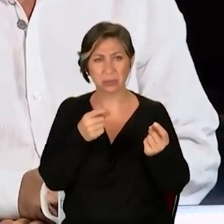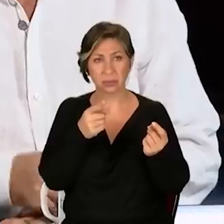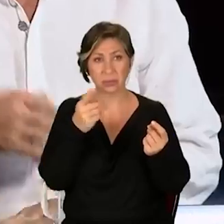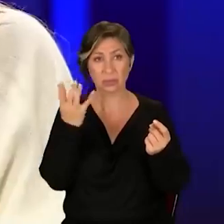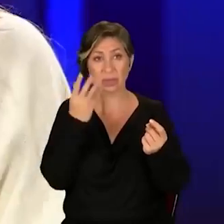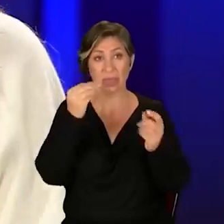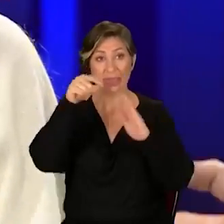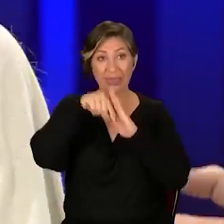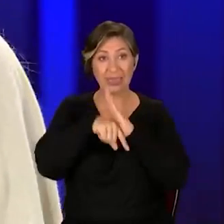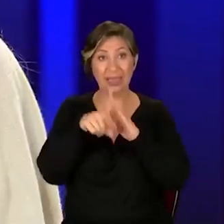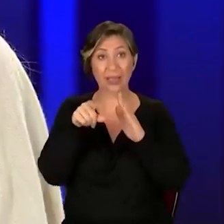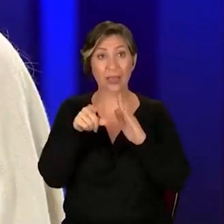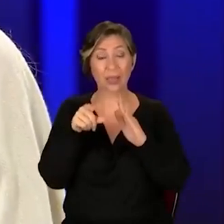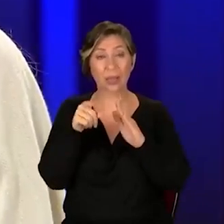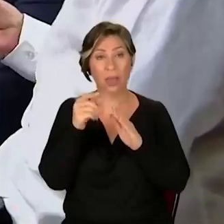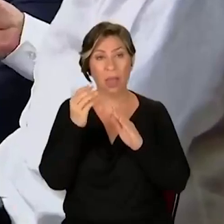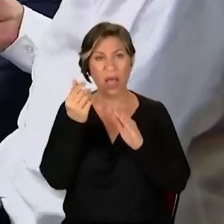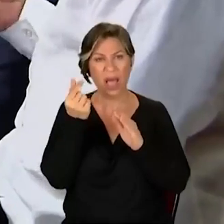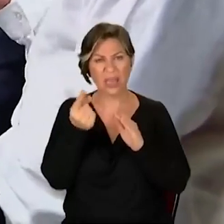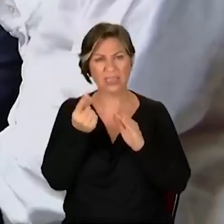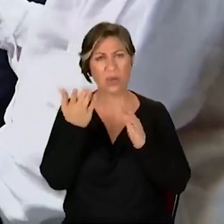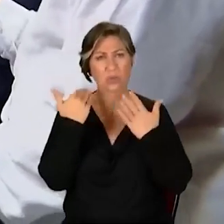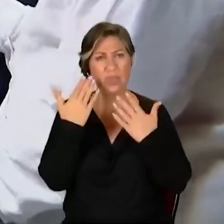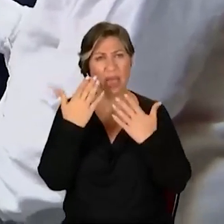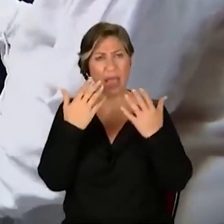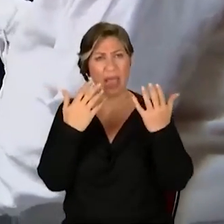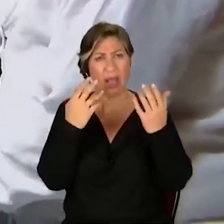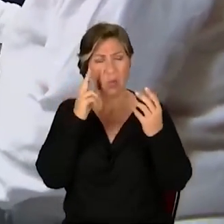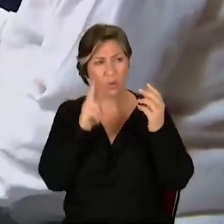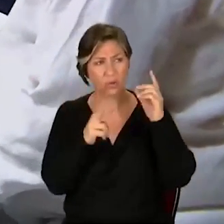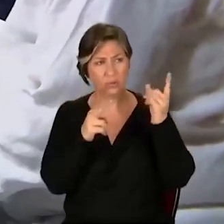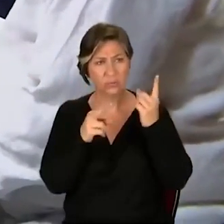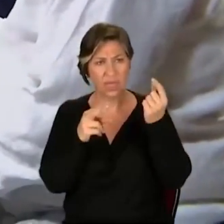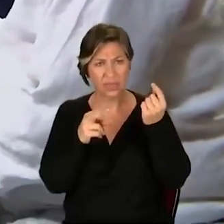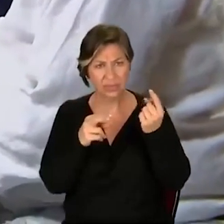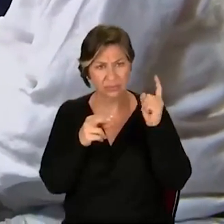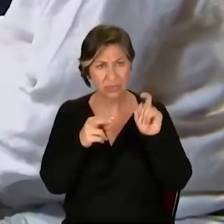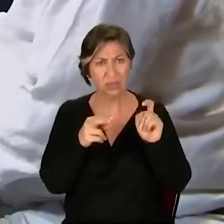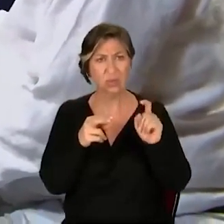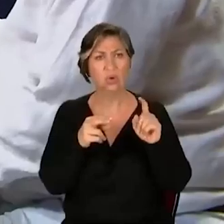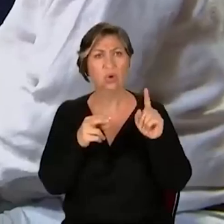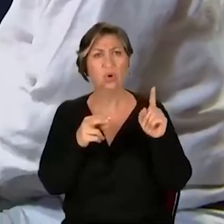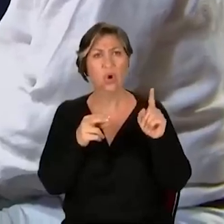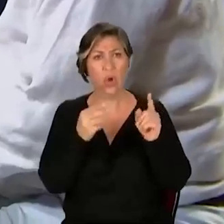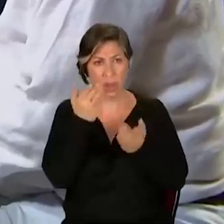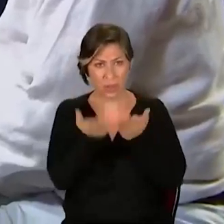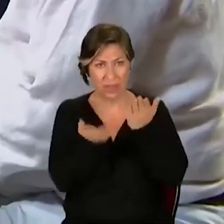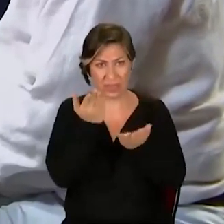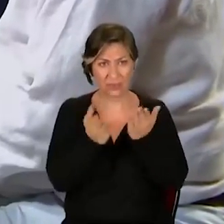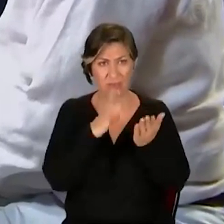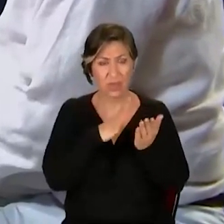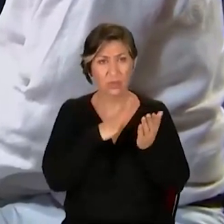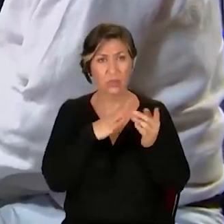daha böyle detaylar. Bu az oksijen böyle elle tutulur, gözle görülür bir az oksijen mi? Yani bunu ölçülebilir bir az